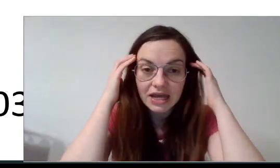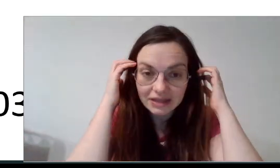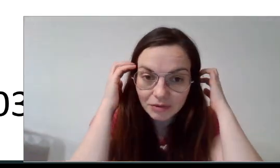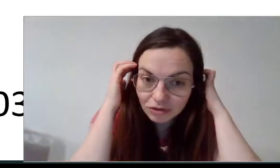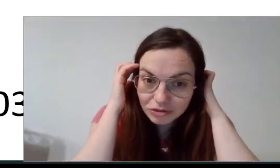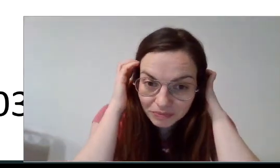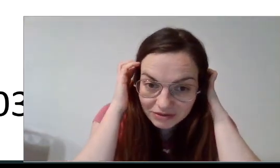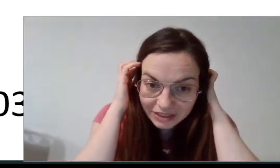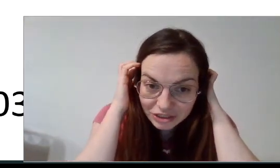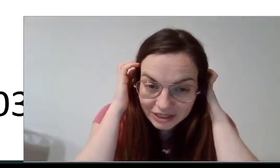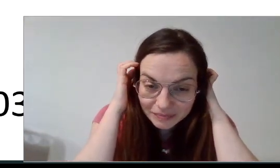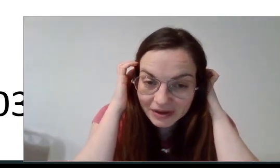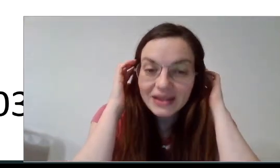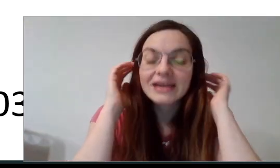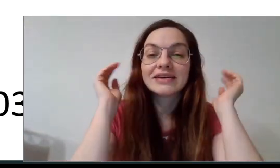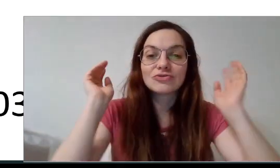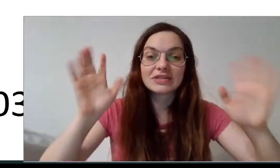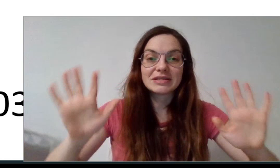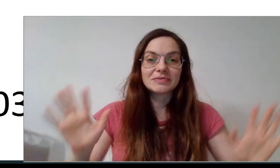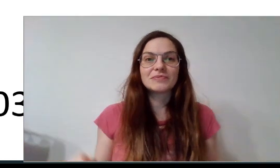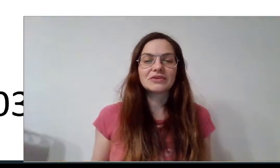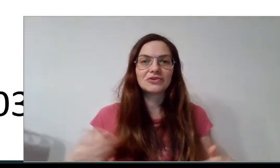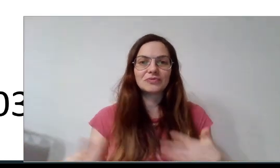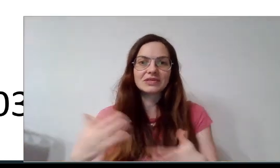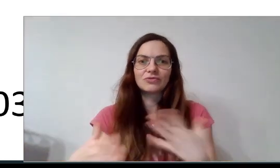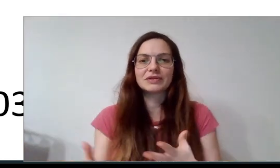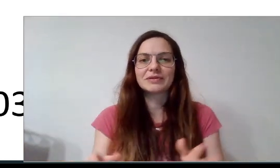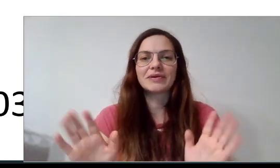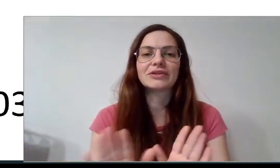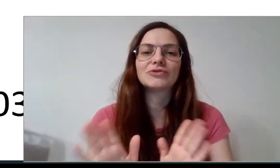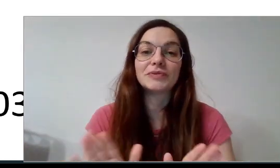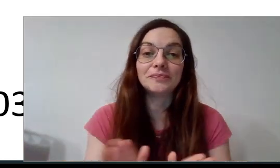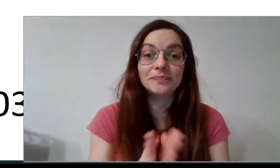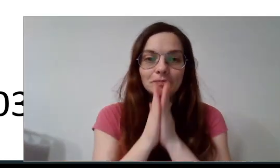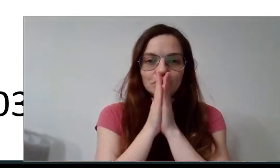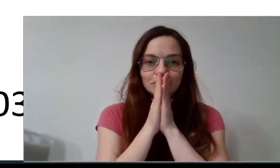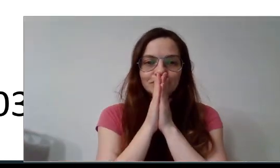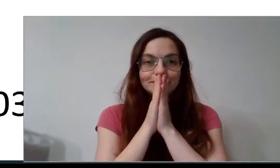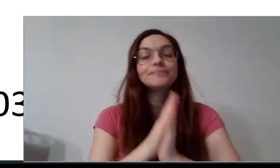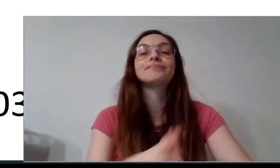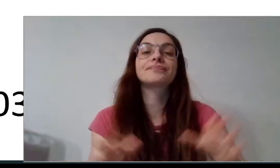mogu, i taman odlučim, evo sljedeći klip ću da snimim smirene i onda se ubrzam, evo sad ću smirim.